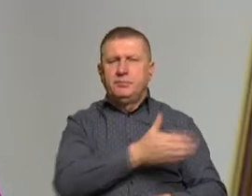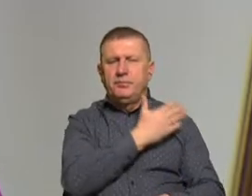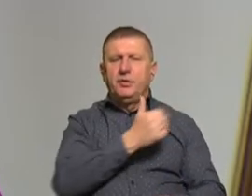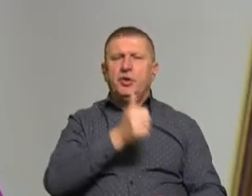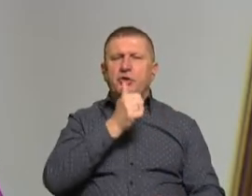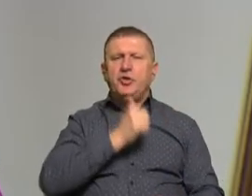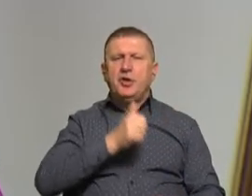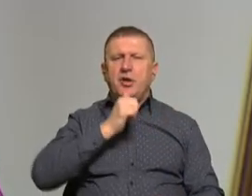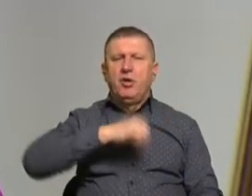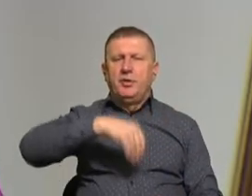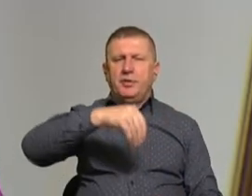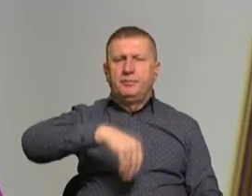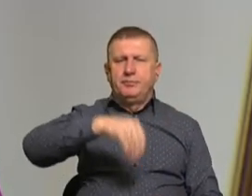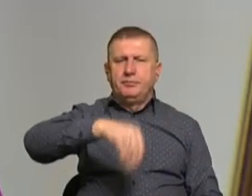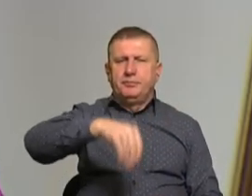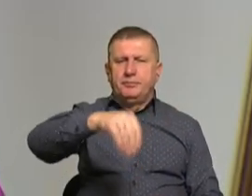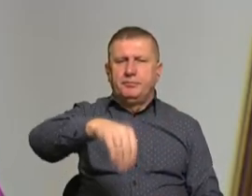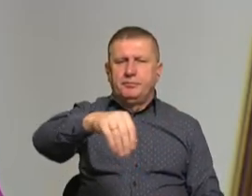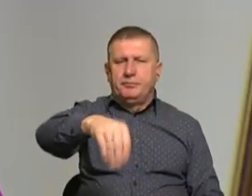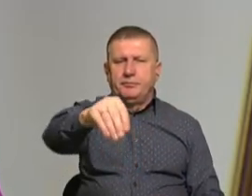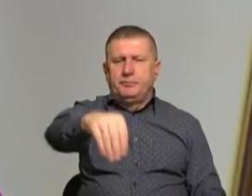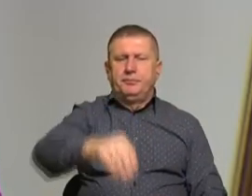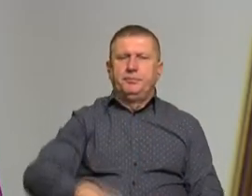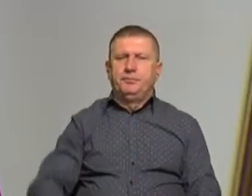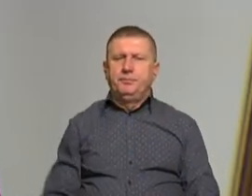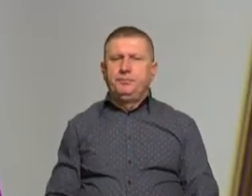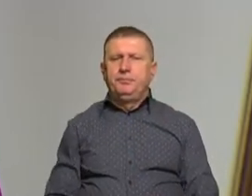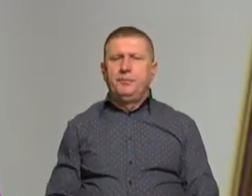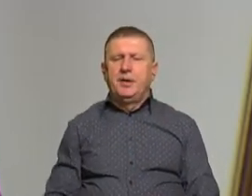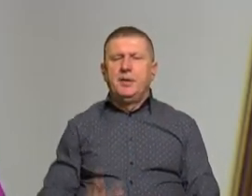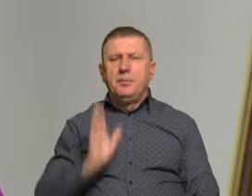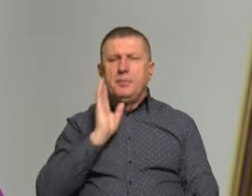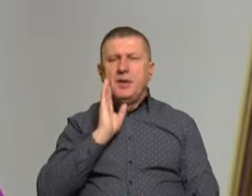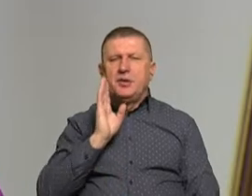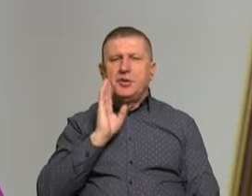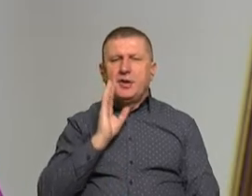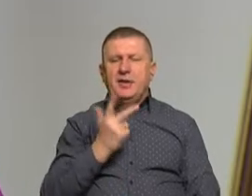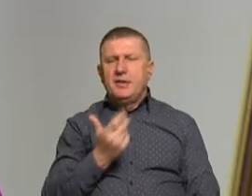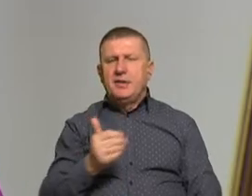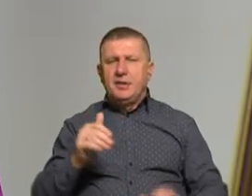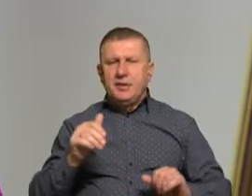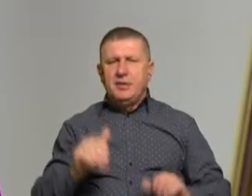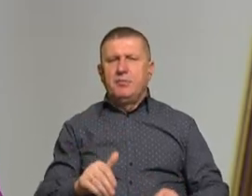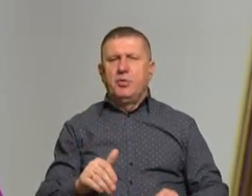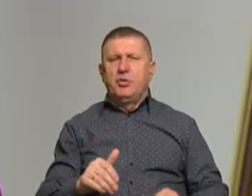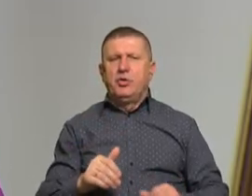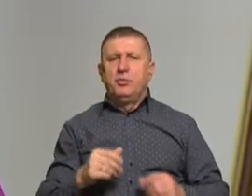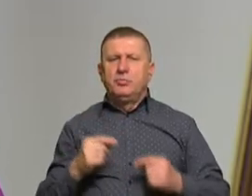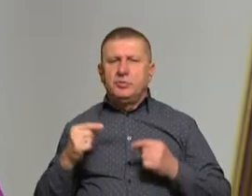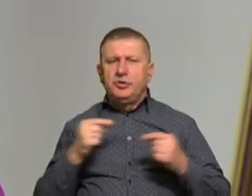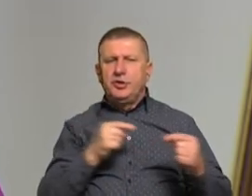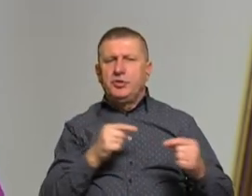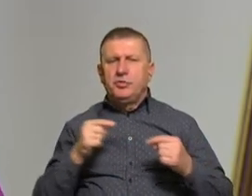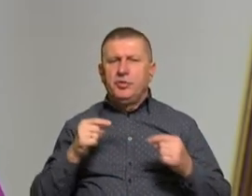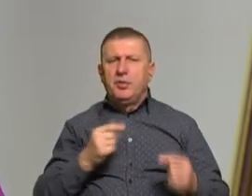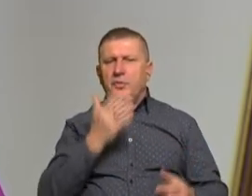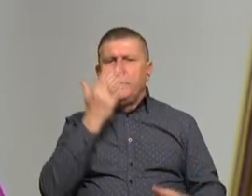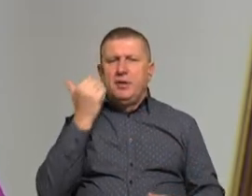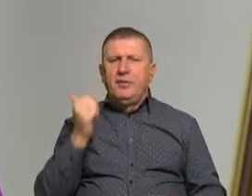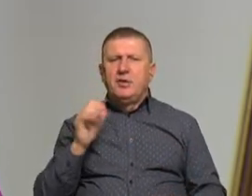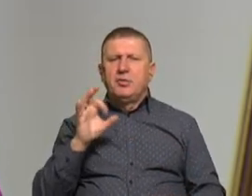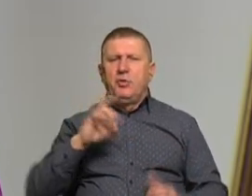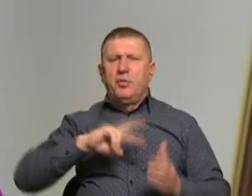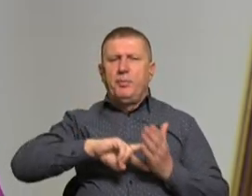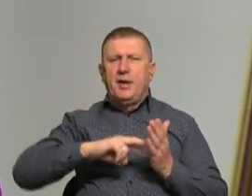się dzieje, jest tragiczne. I mieszkańcy często nie mogą partycypować w konsultacjach społecznych, bo nie wiedzą o planowanych